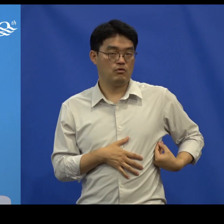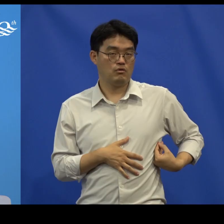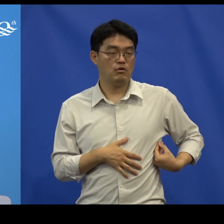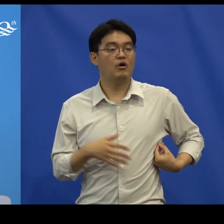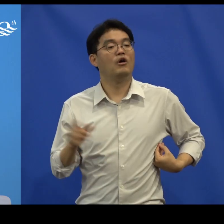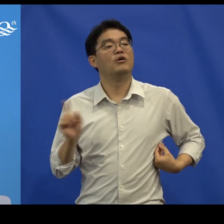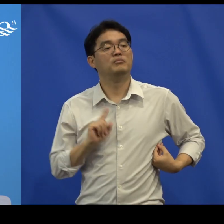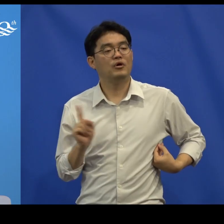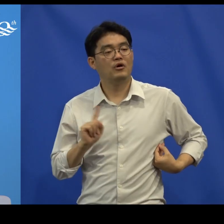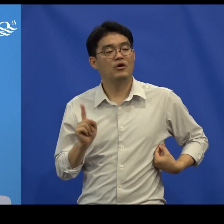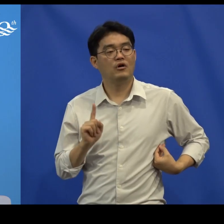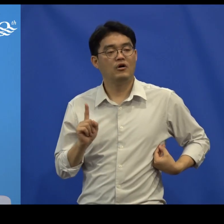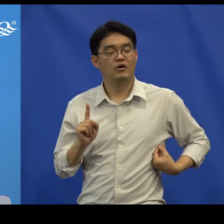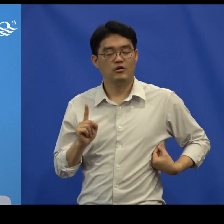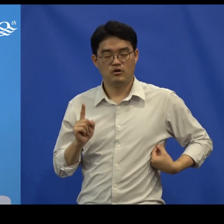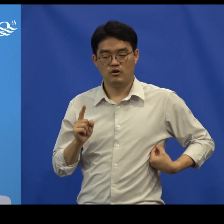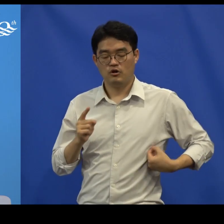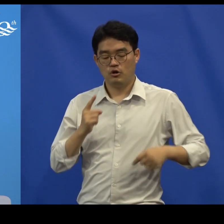교회로 열심히 가고 있는 거예요.